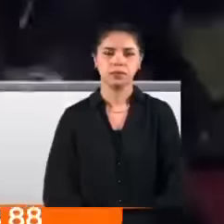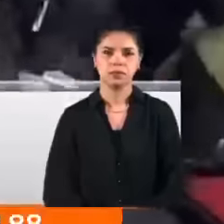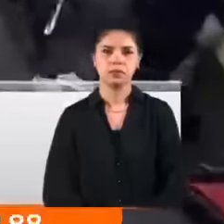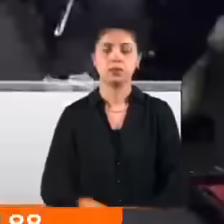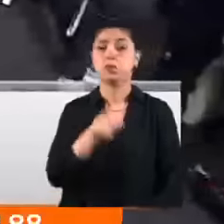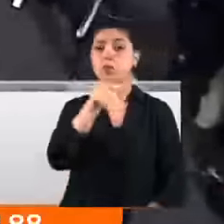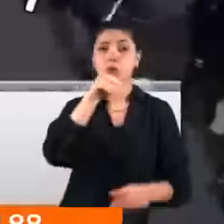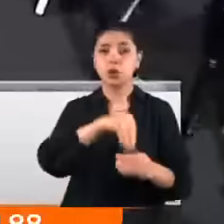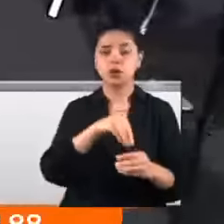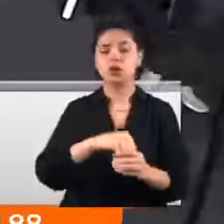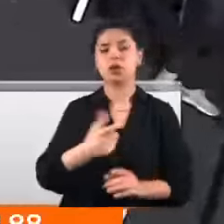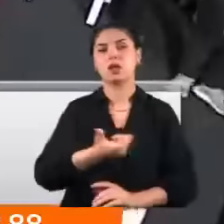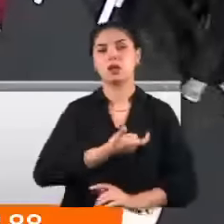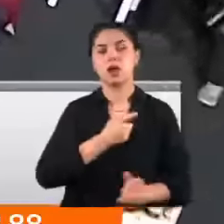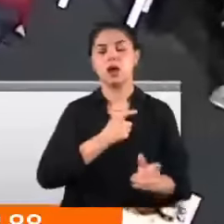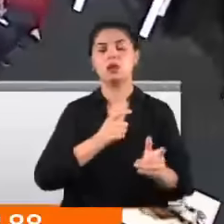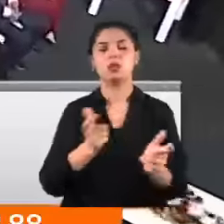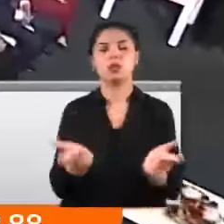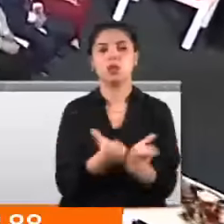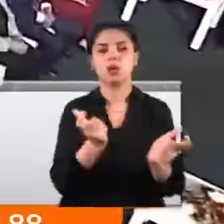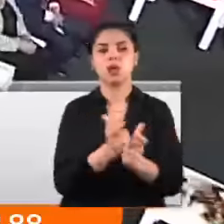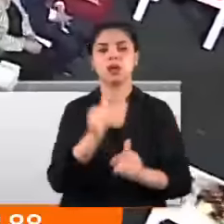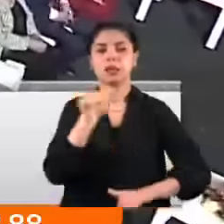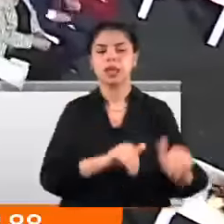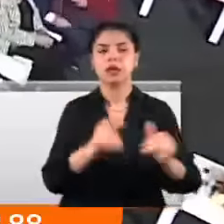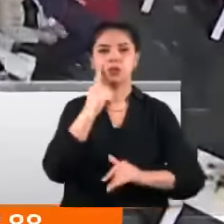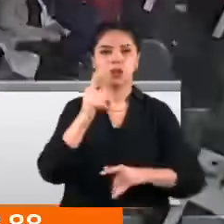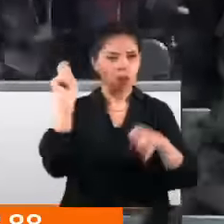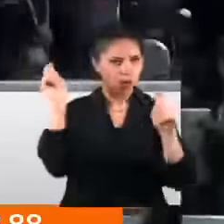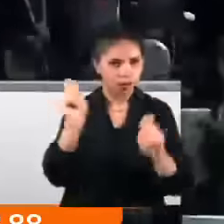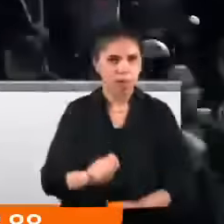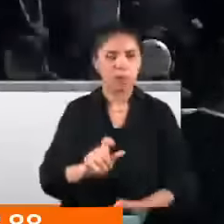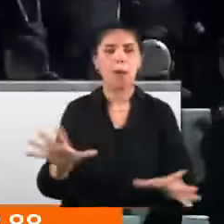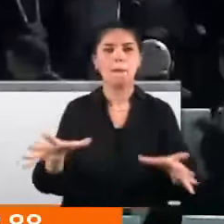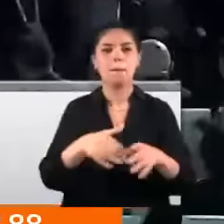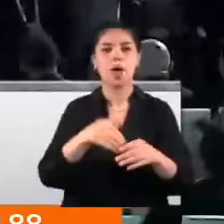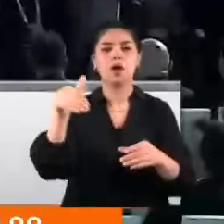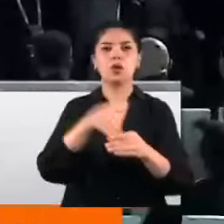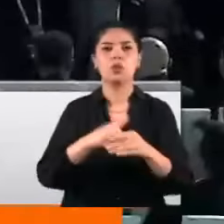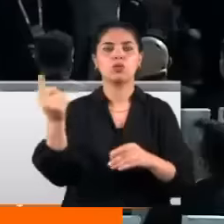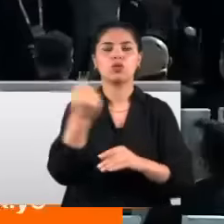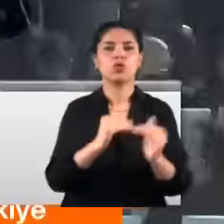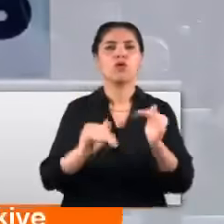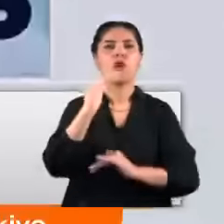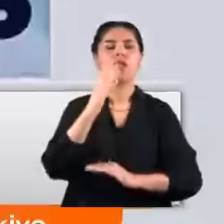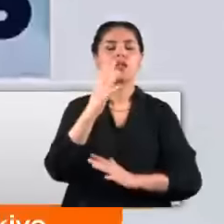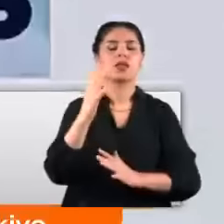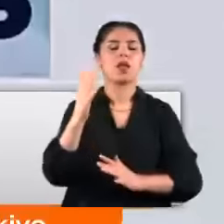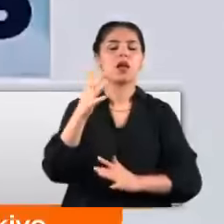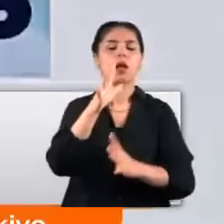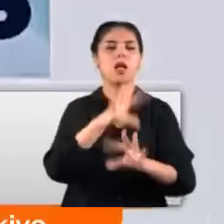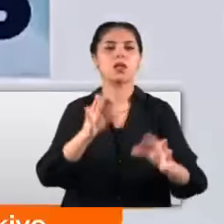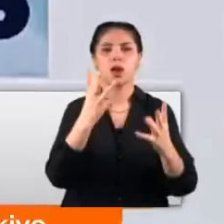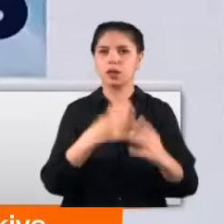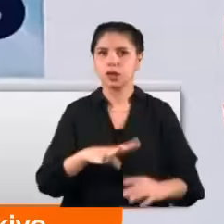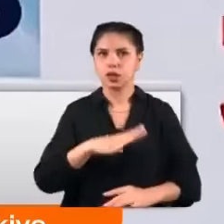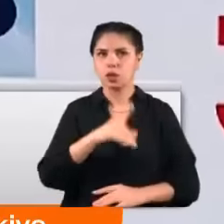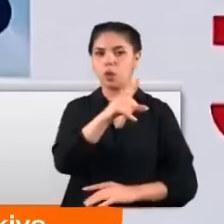Bunun için de tüzük kurultayını seçimli hale getirerek parti meclisinde çoğunluğu ele geçirmeyi hedefliyor. Tüzük kurultayının seçimli